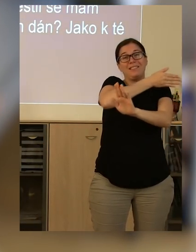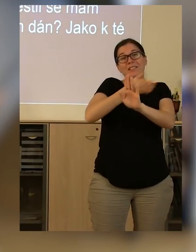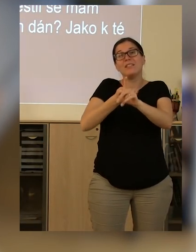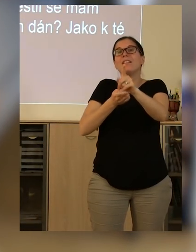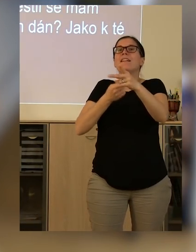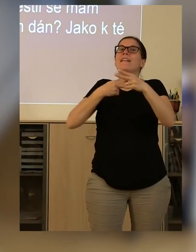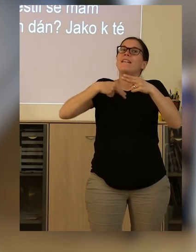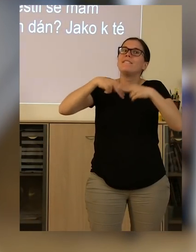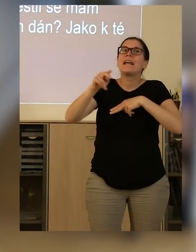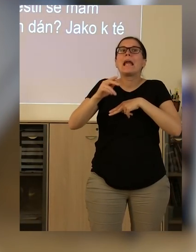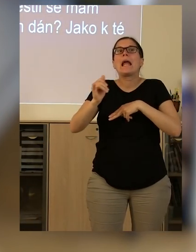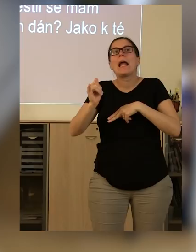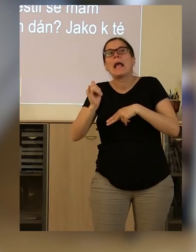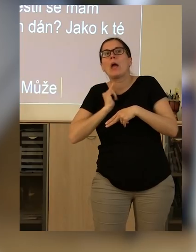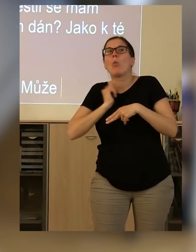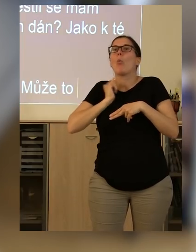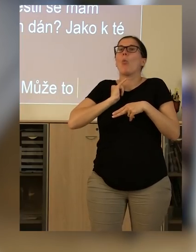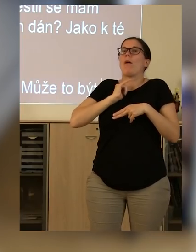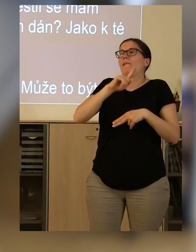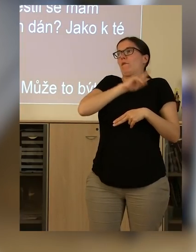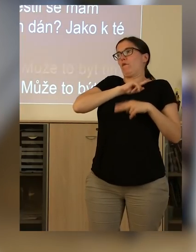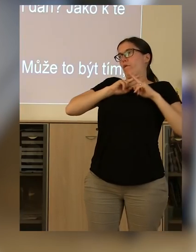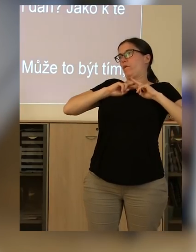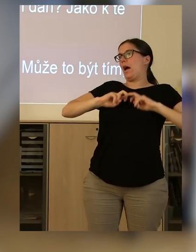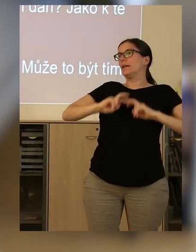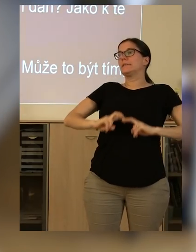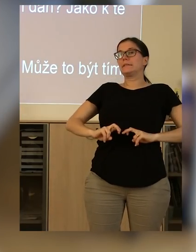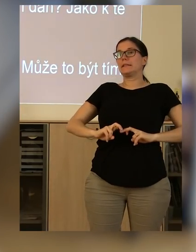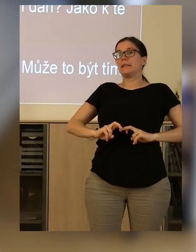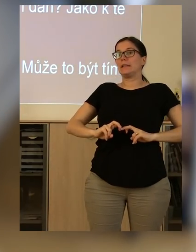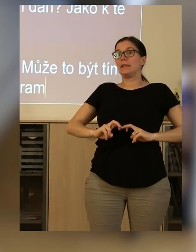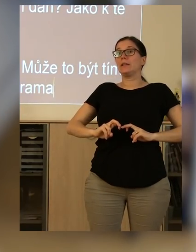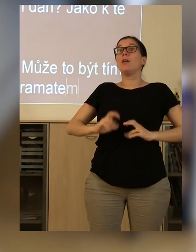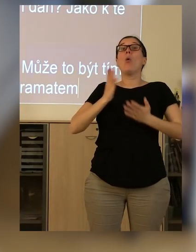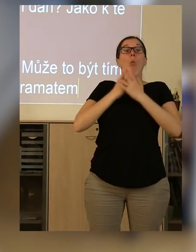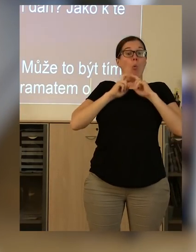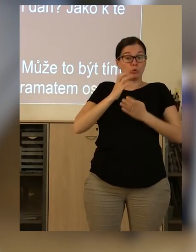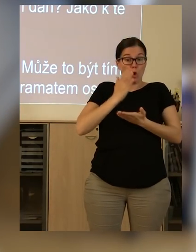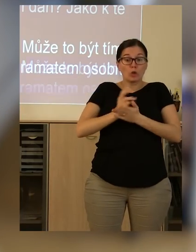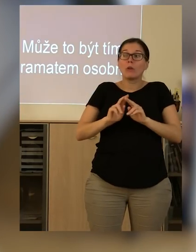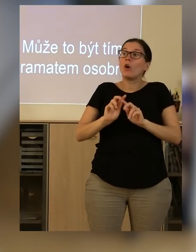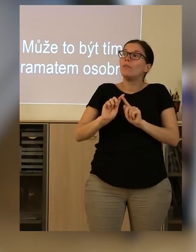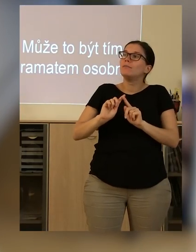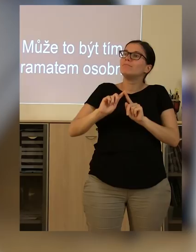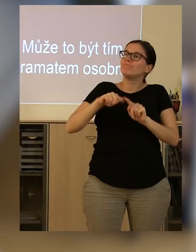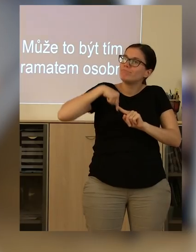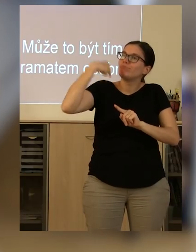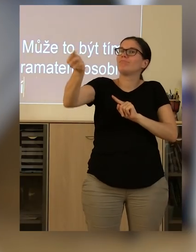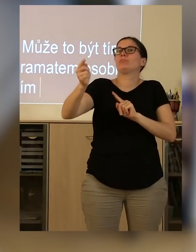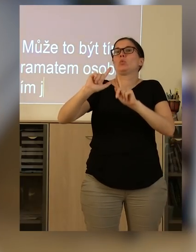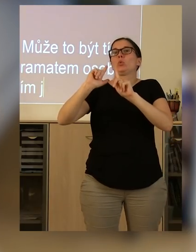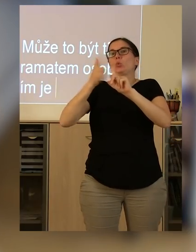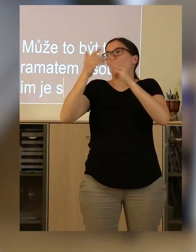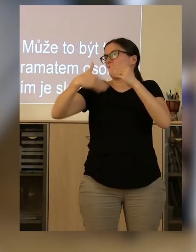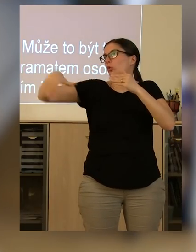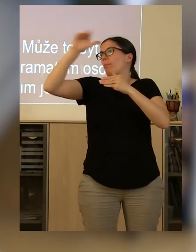tím dramatem té osobní zaujatosti a teprve za ním je ten skutečný svět. Je to vlastně hrozně podobné, jako když si představíte, že to